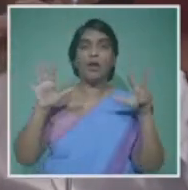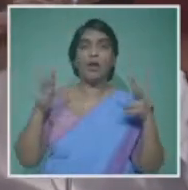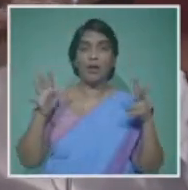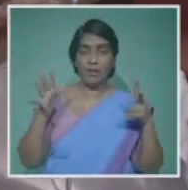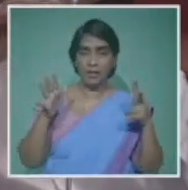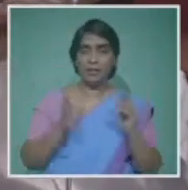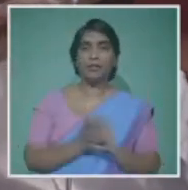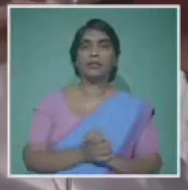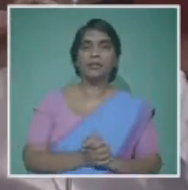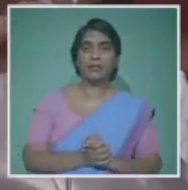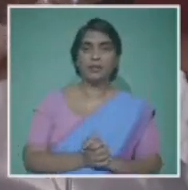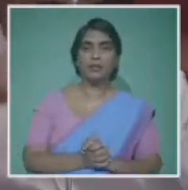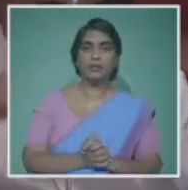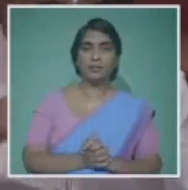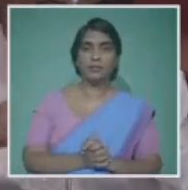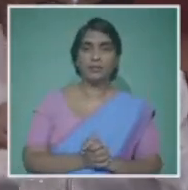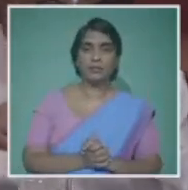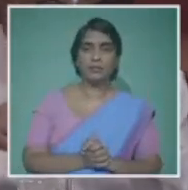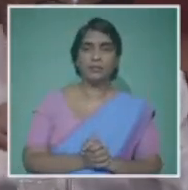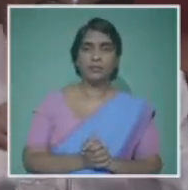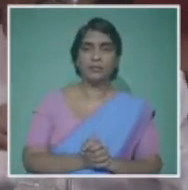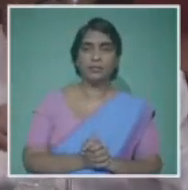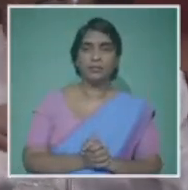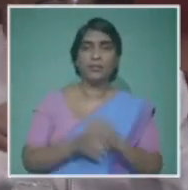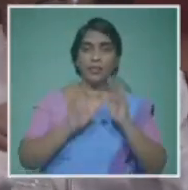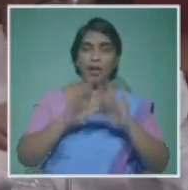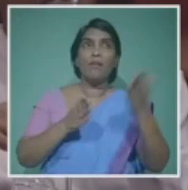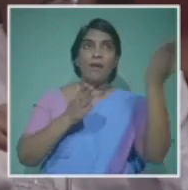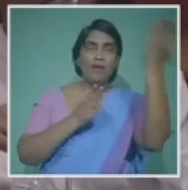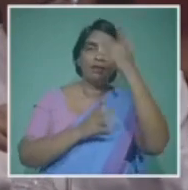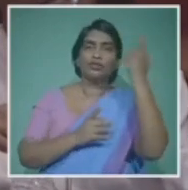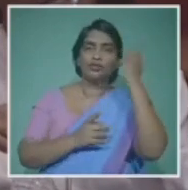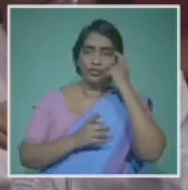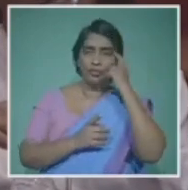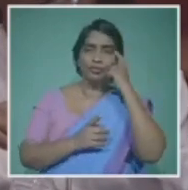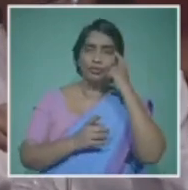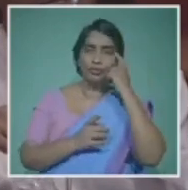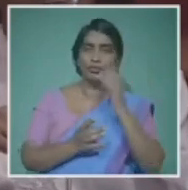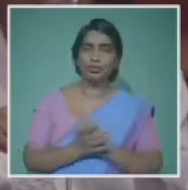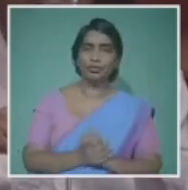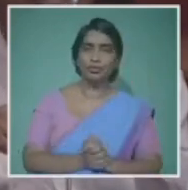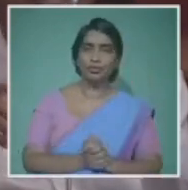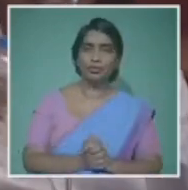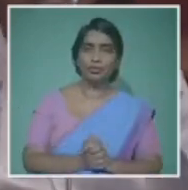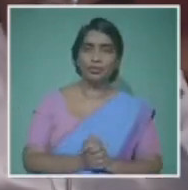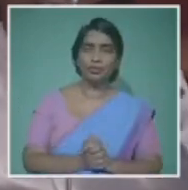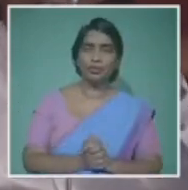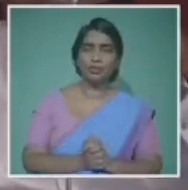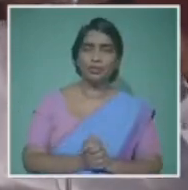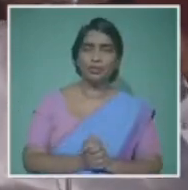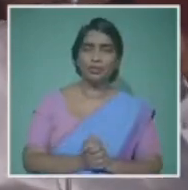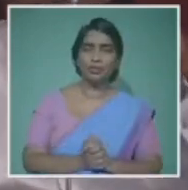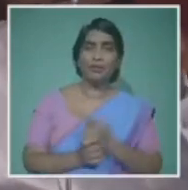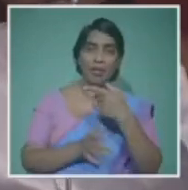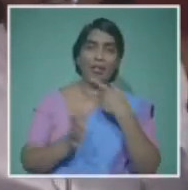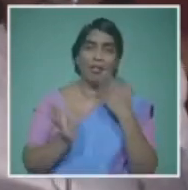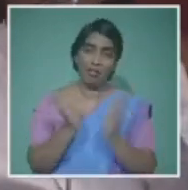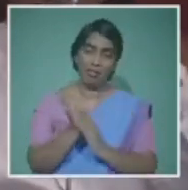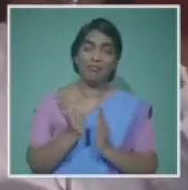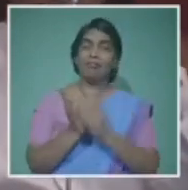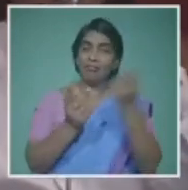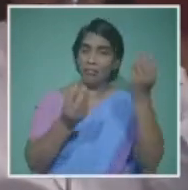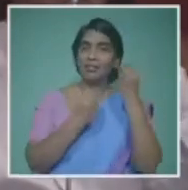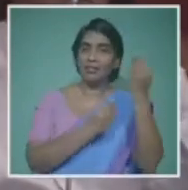උඩ. ටික. ළමයි උඩ ඉන්නවා. මේ දරුවා ඉන්නවා දරුවෝ දන්නවා අපිට වඩා. ඇත්තම දරුවෝ අපොඩියක් දෙන්න ඕනේ මෙහෙම කතා කරනකොට